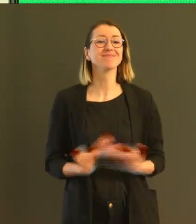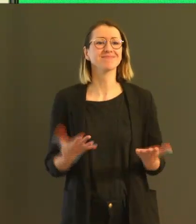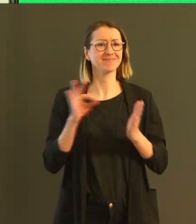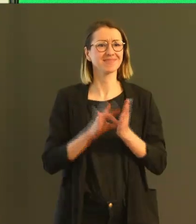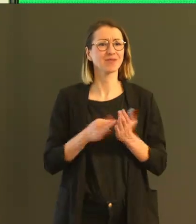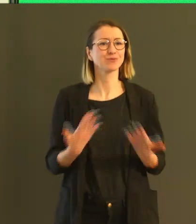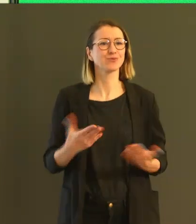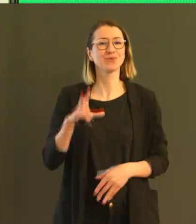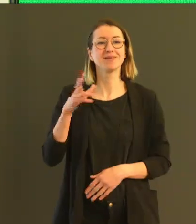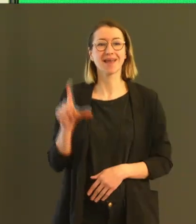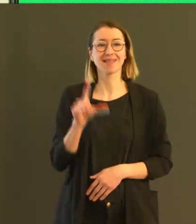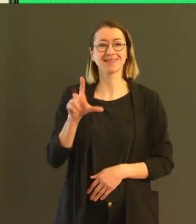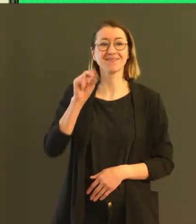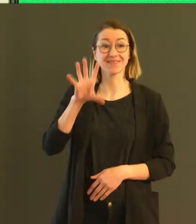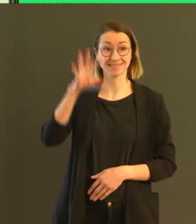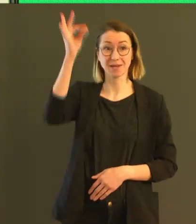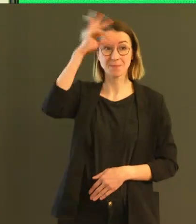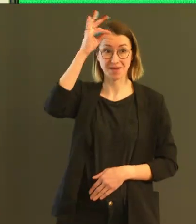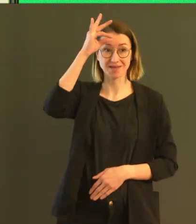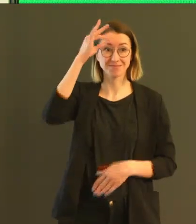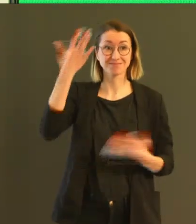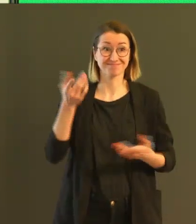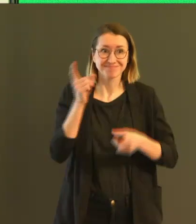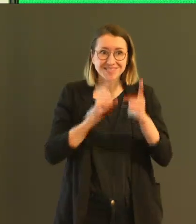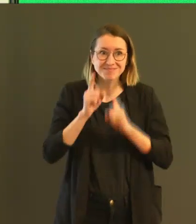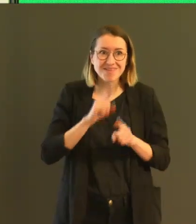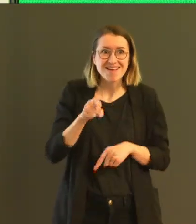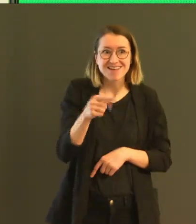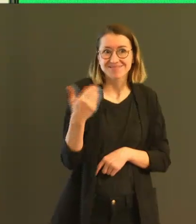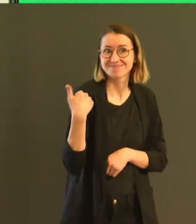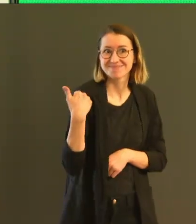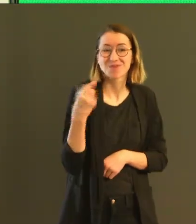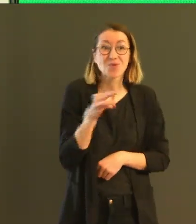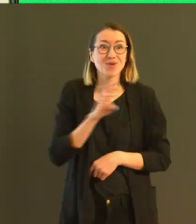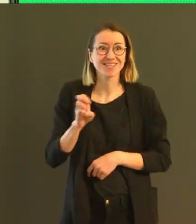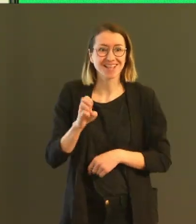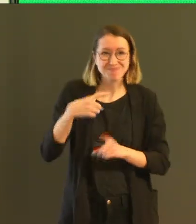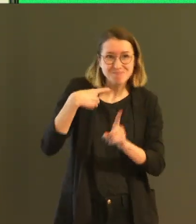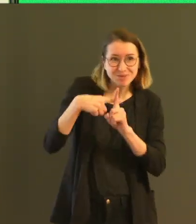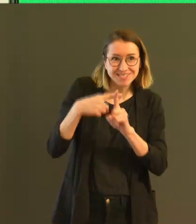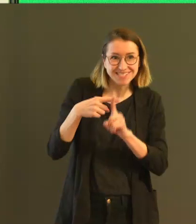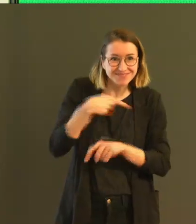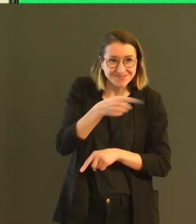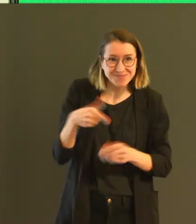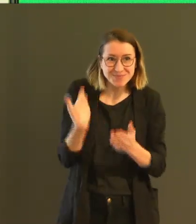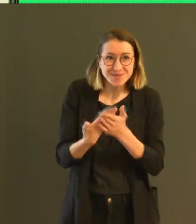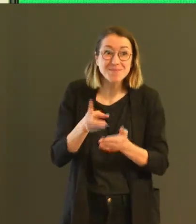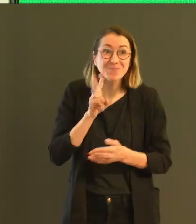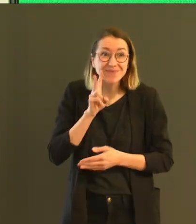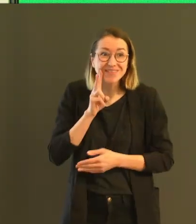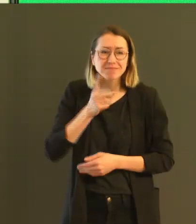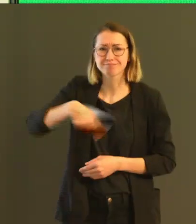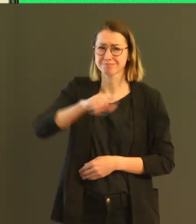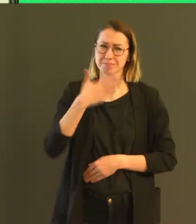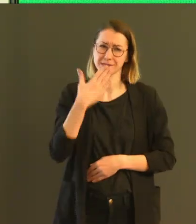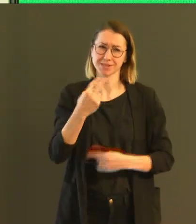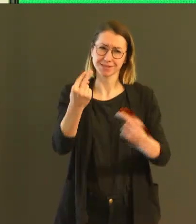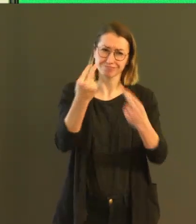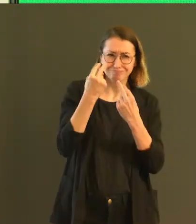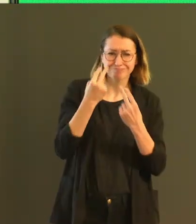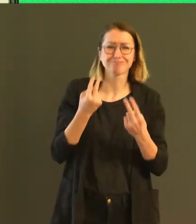nous espérons que vous avez pu profiter au mieux de ce week end merci de nous suivre merci de vous informer et